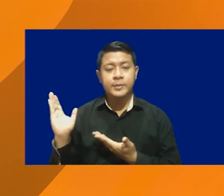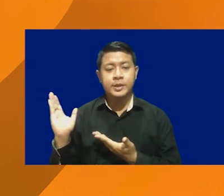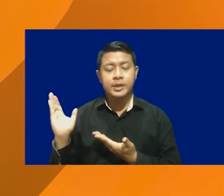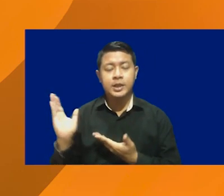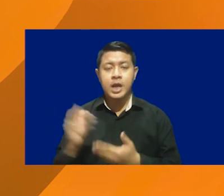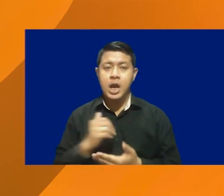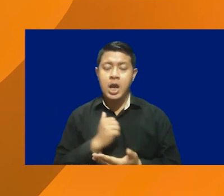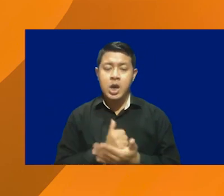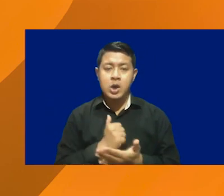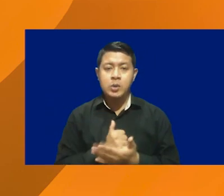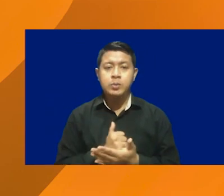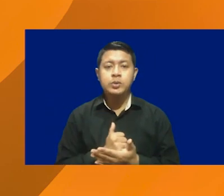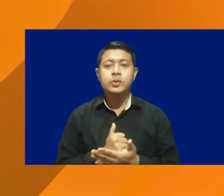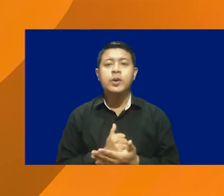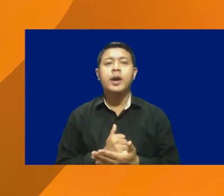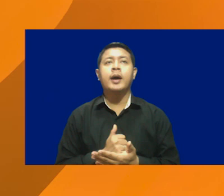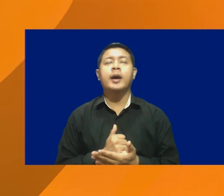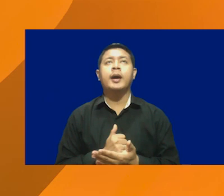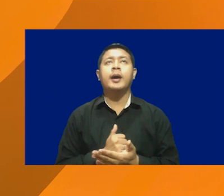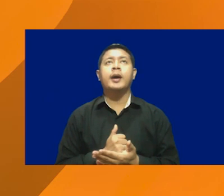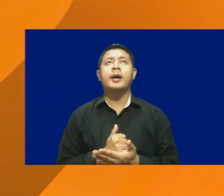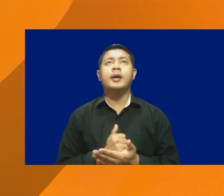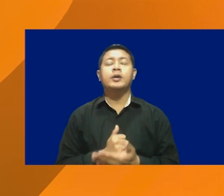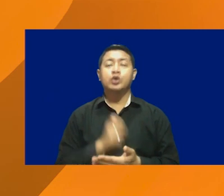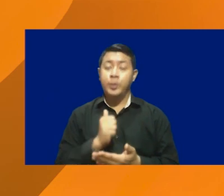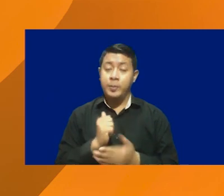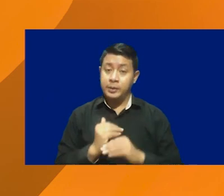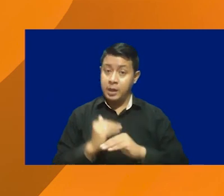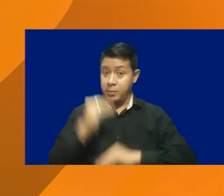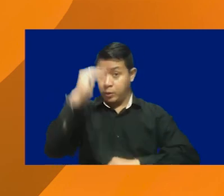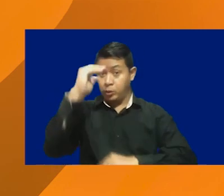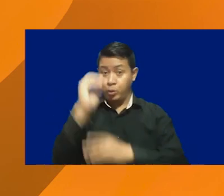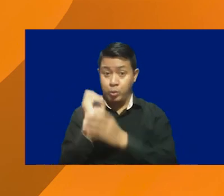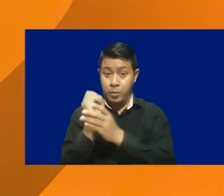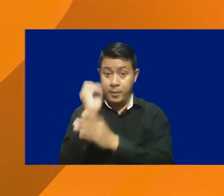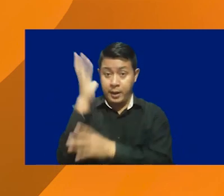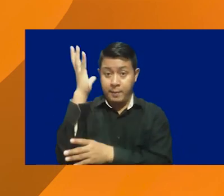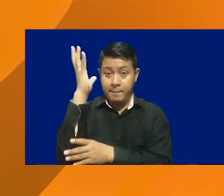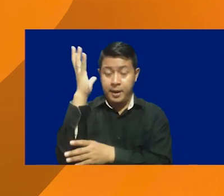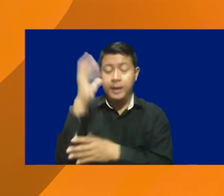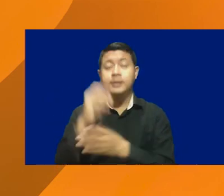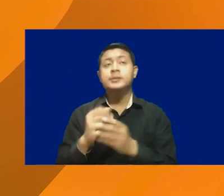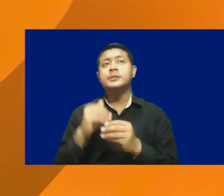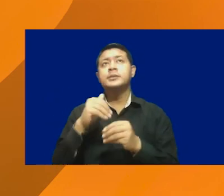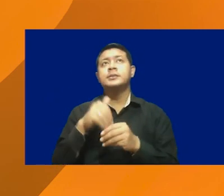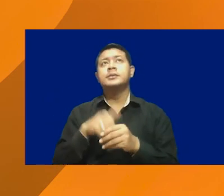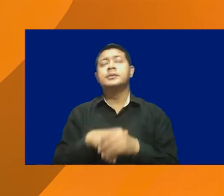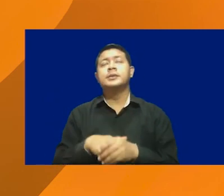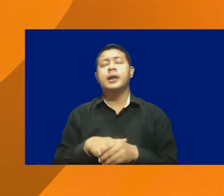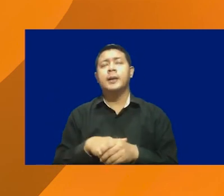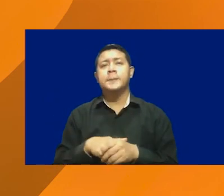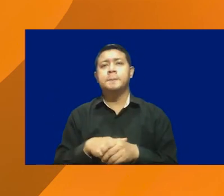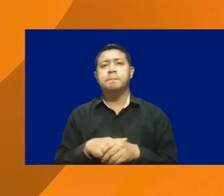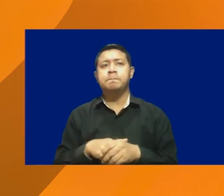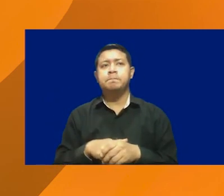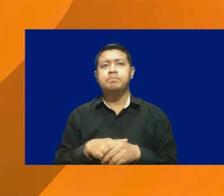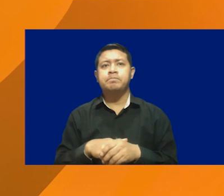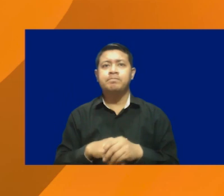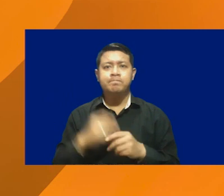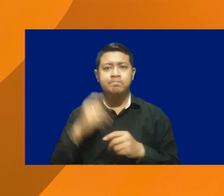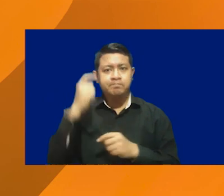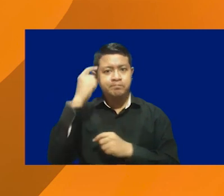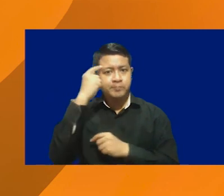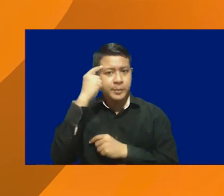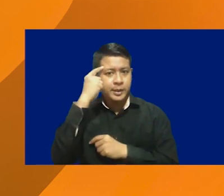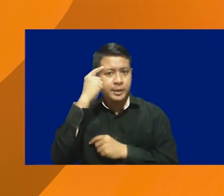Inilah tadi yang saya katakan, kebutuhan manusia agar bisa bertumbuh dan berkembang